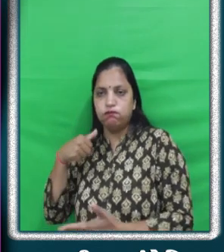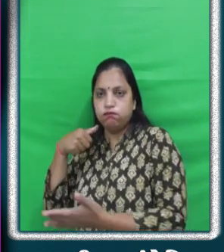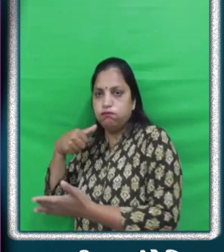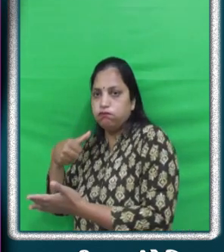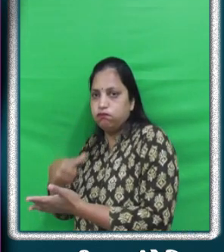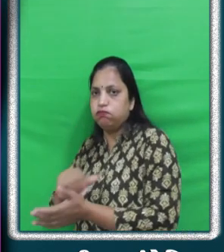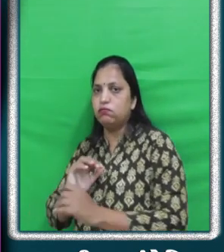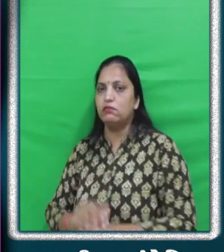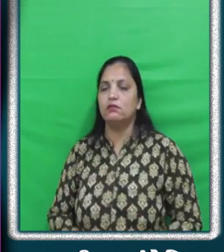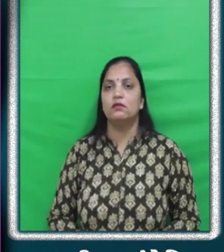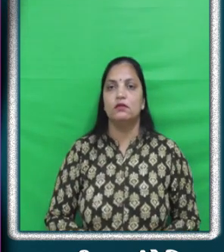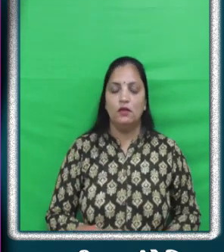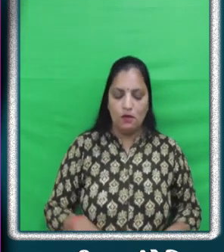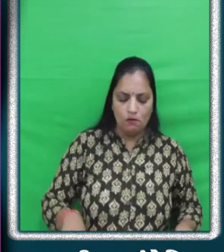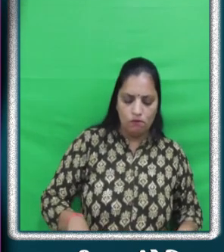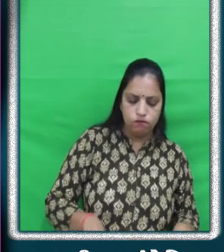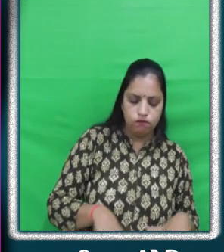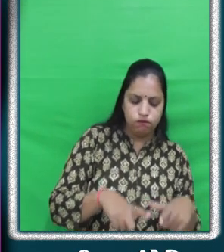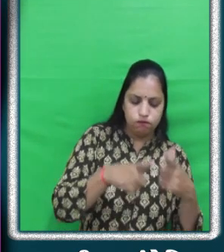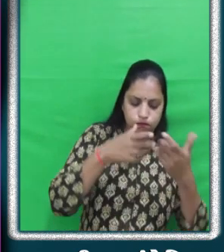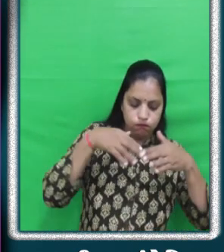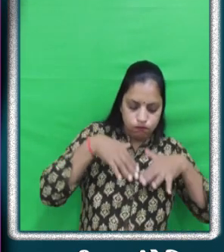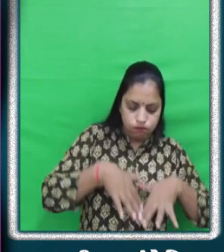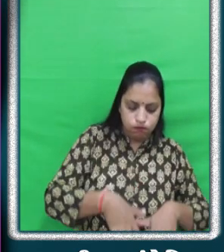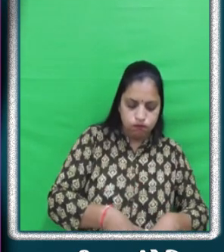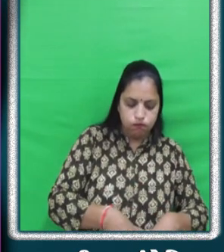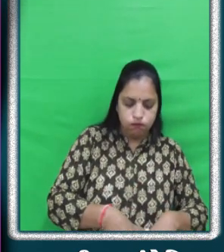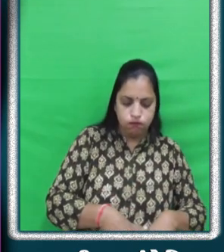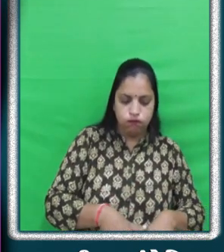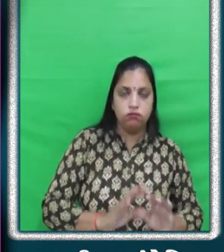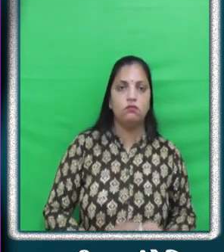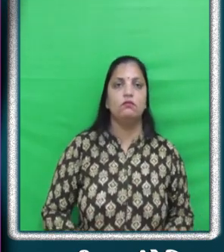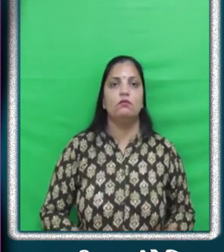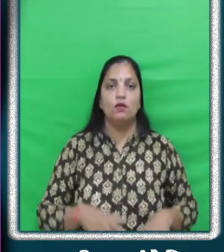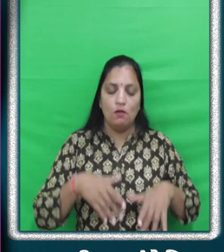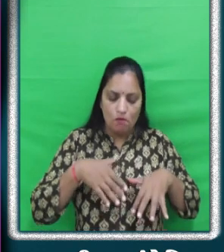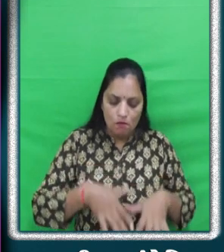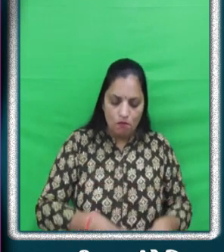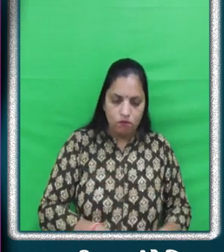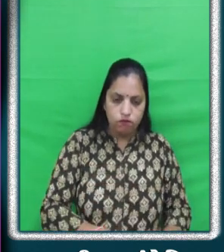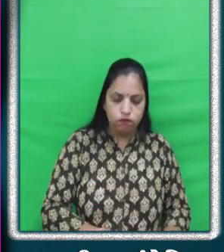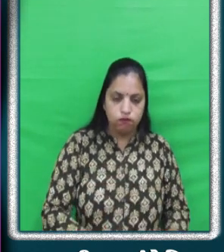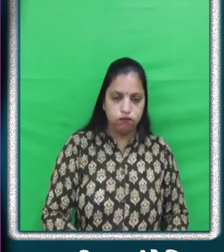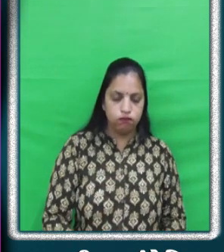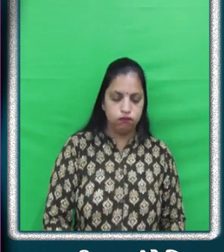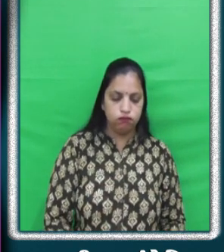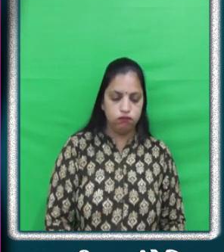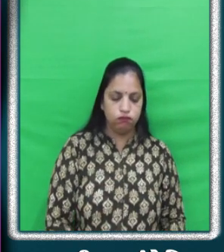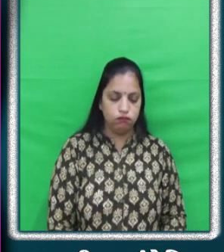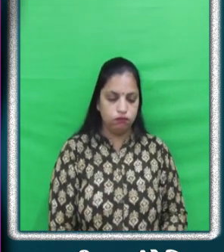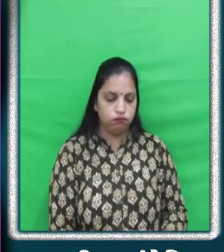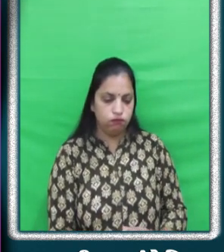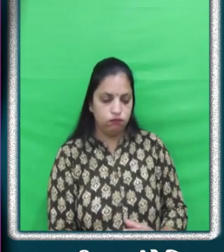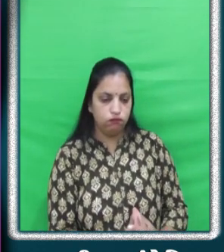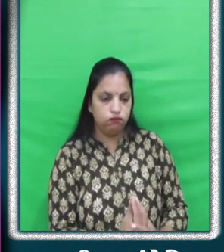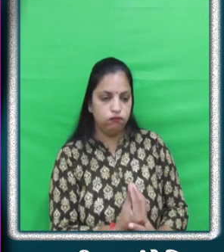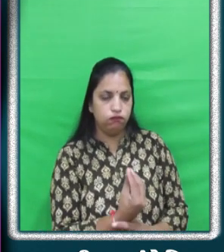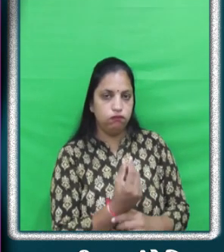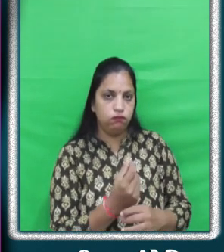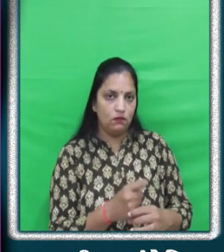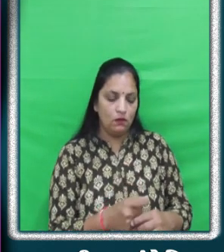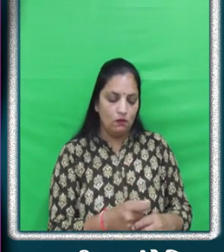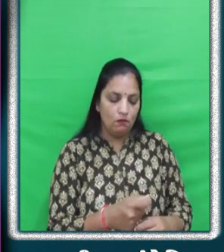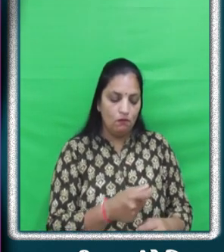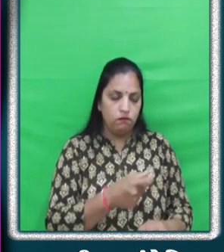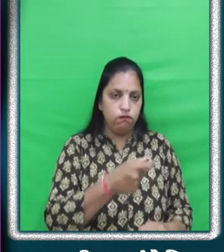વહન કરવા માટે મૂળથી પળકાંડ અને પર્ણ તરફ જવાનું હોય છે. તેથી તેનું વહન કેવી રીતે થશે? ઉધ્વ